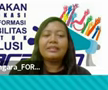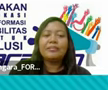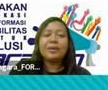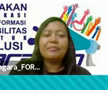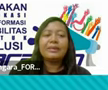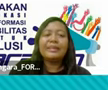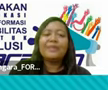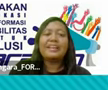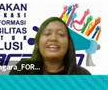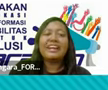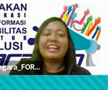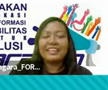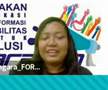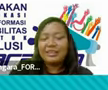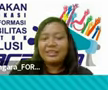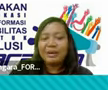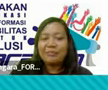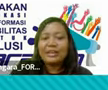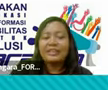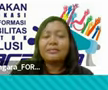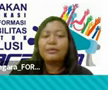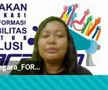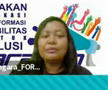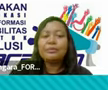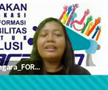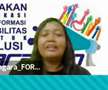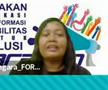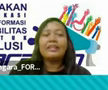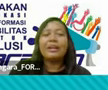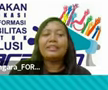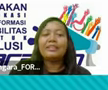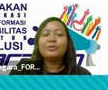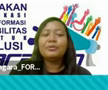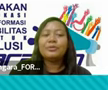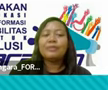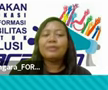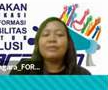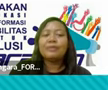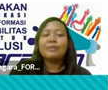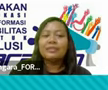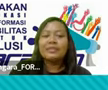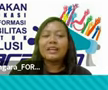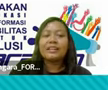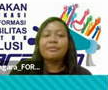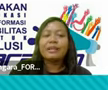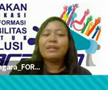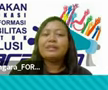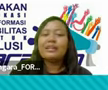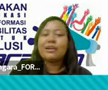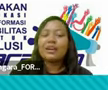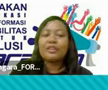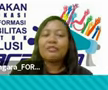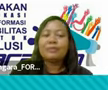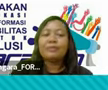ini bukan begini awalnya. Saya tidak menampilkan yang sebelumnya. Jadi awalnya itu dibangun karena tidak